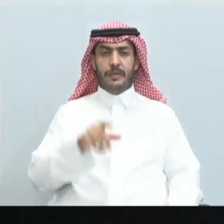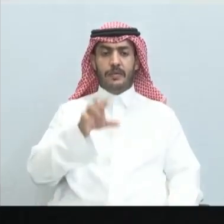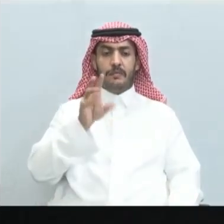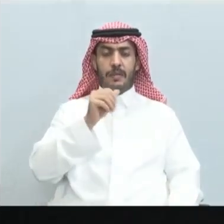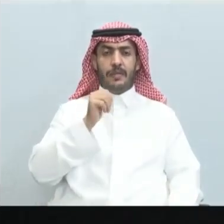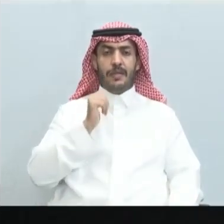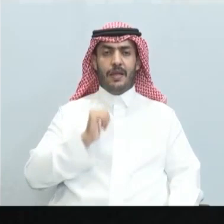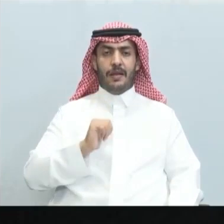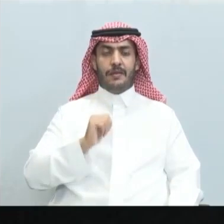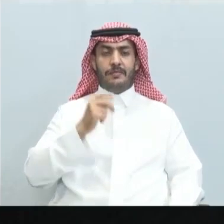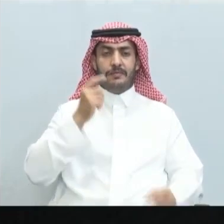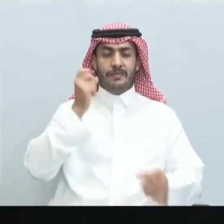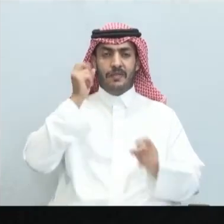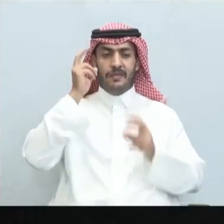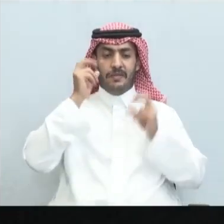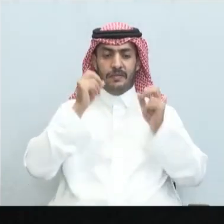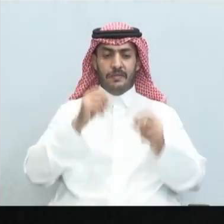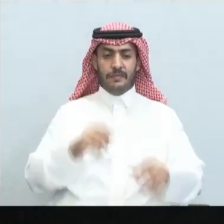اراء الطلاب